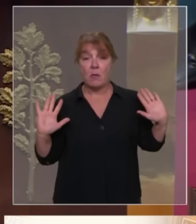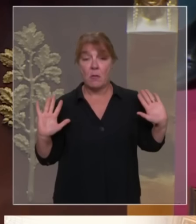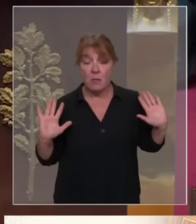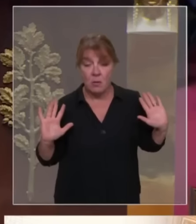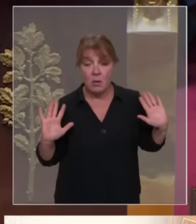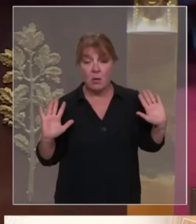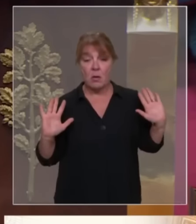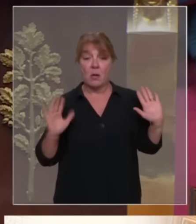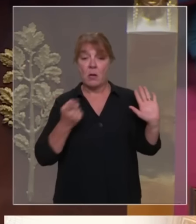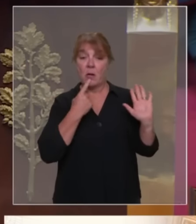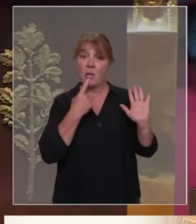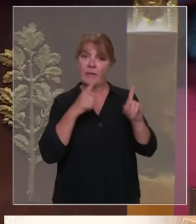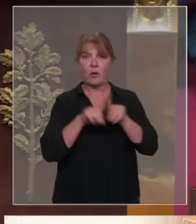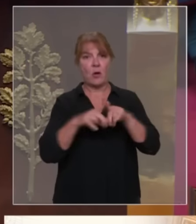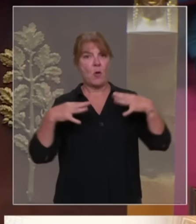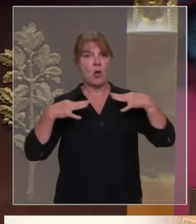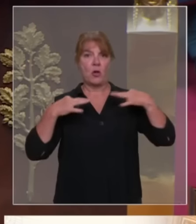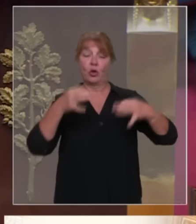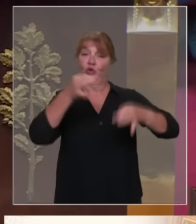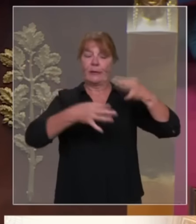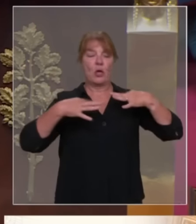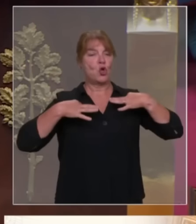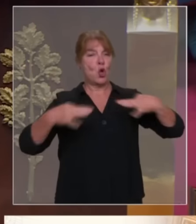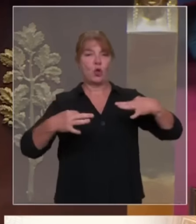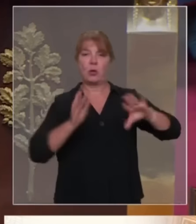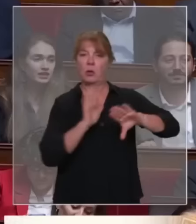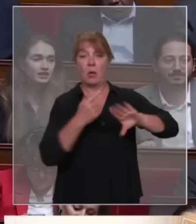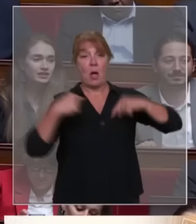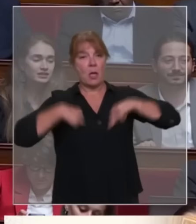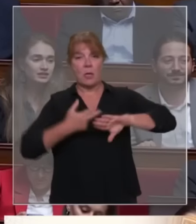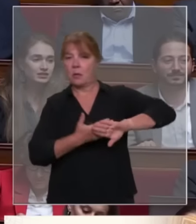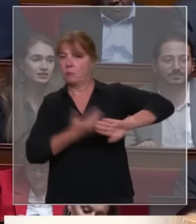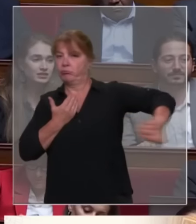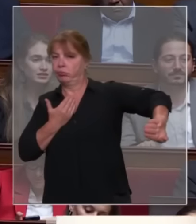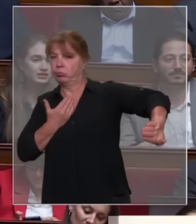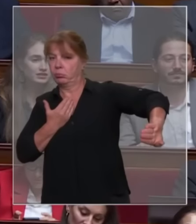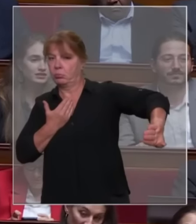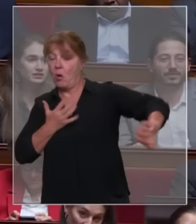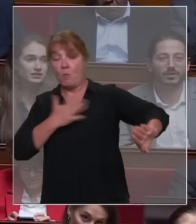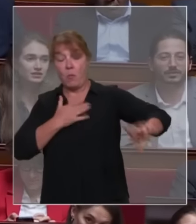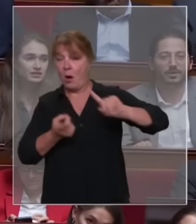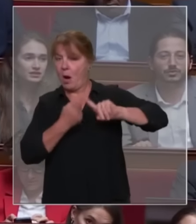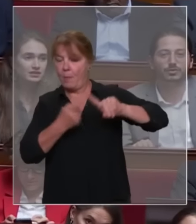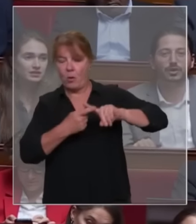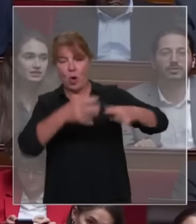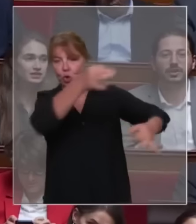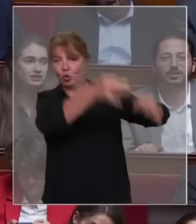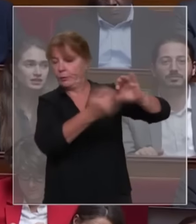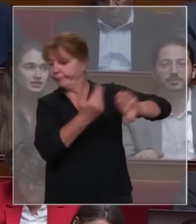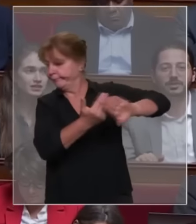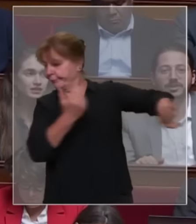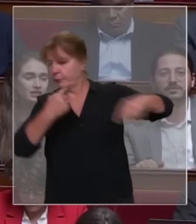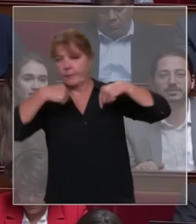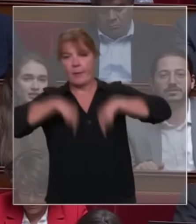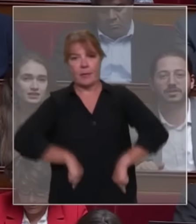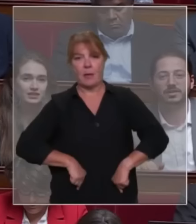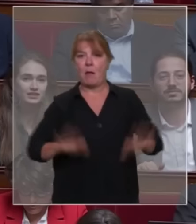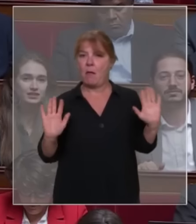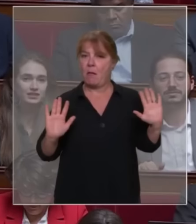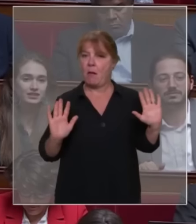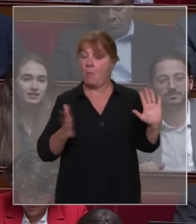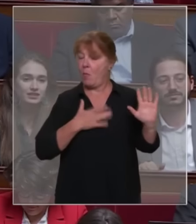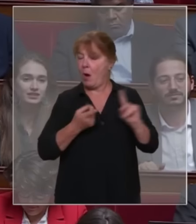et des principes d'indépendance et d'impartialité de la justice auxquels je suis personnellement, profondément et